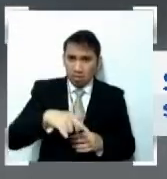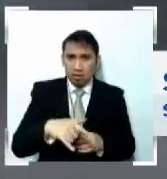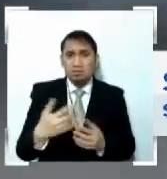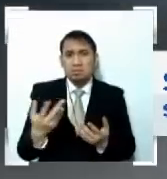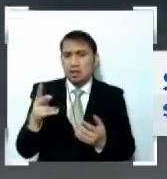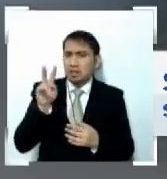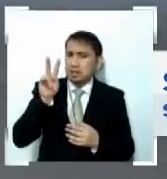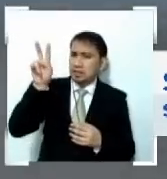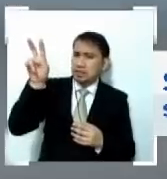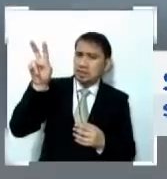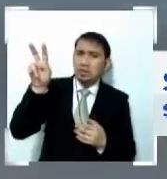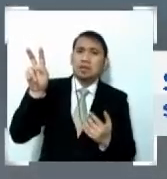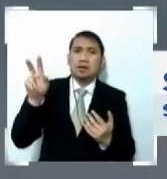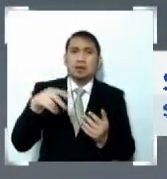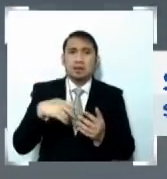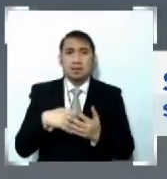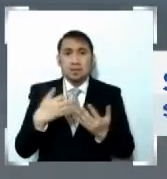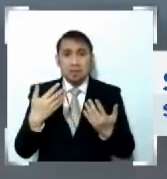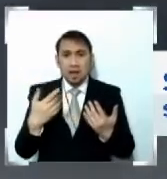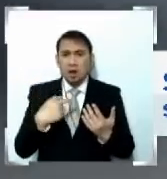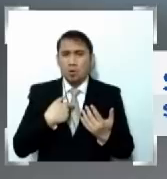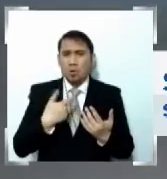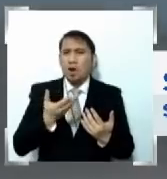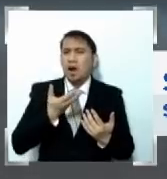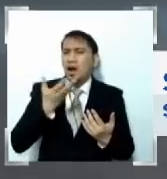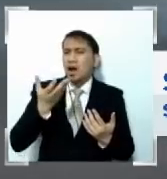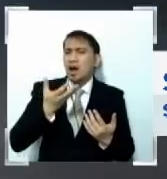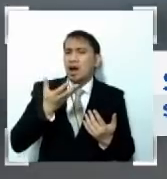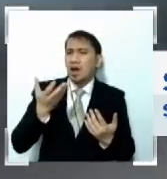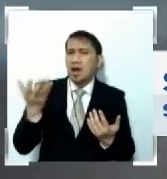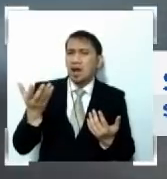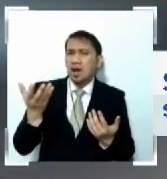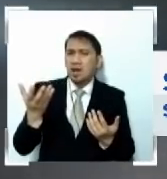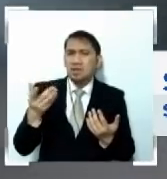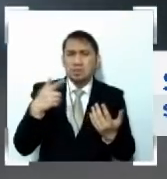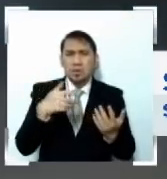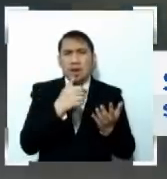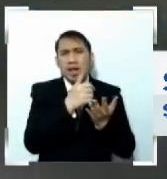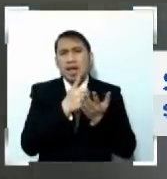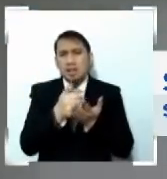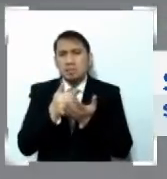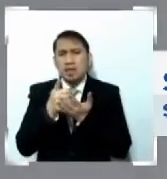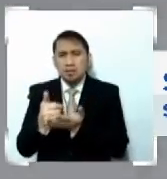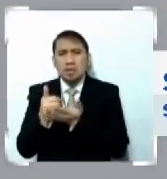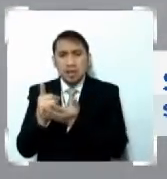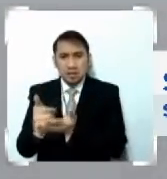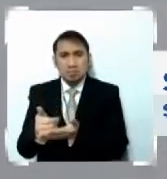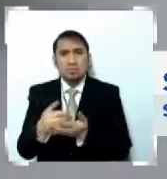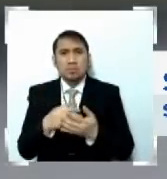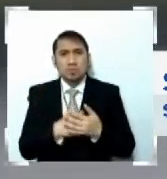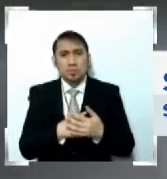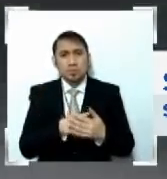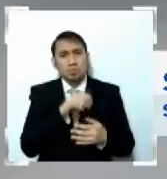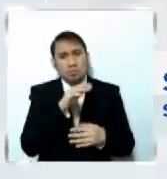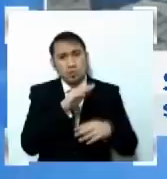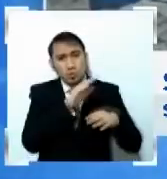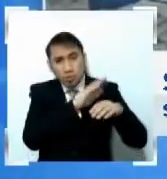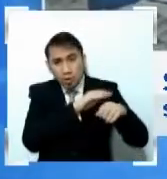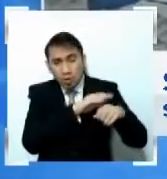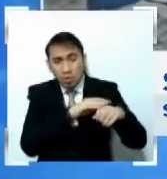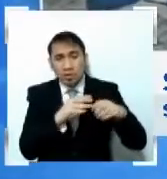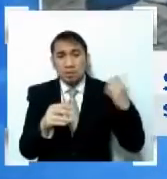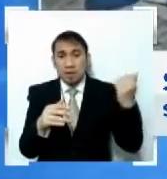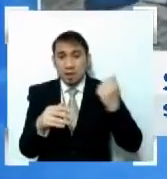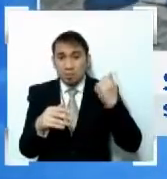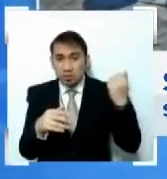Ngayon, di nagsisigaw na ako na magpatulong para tumawag ng ambulansya at saka PNP. Hindi